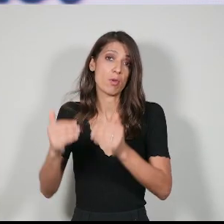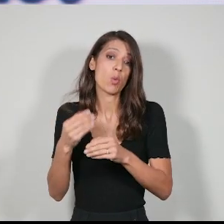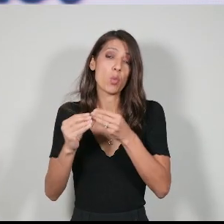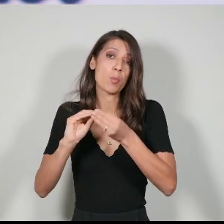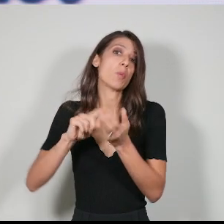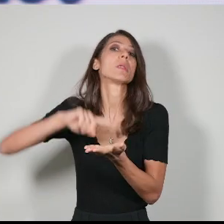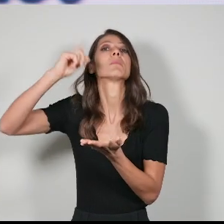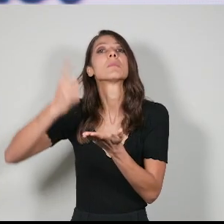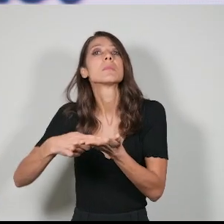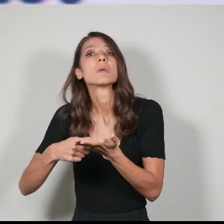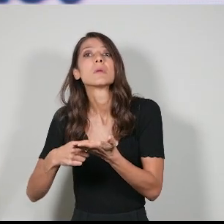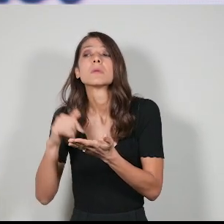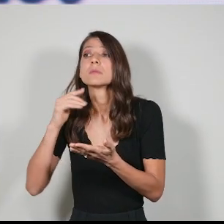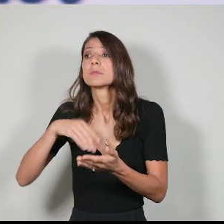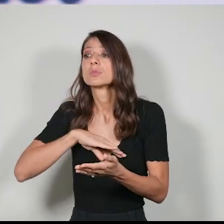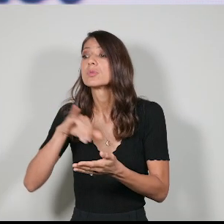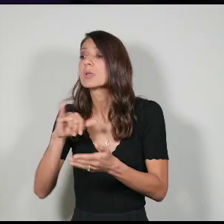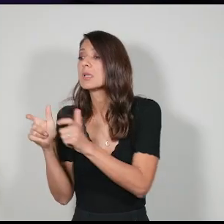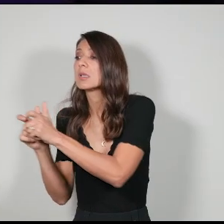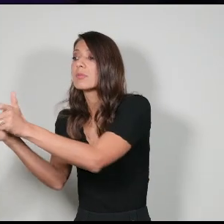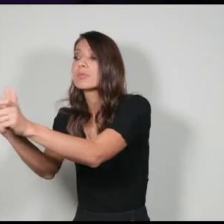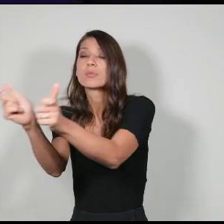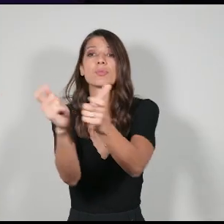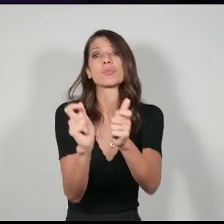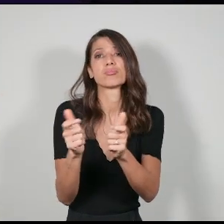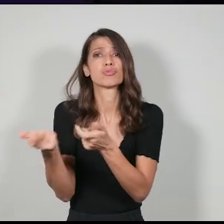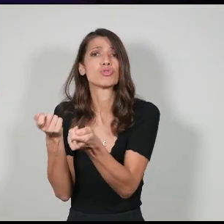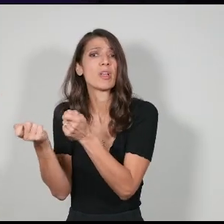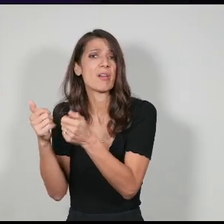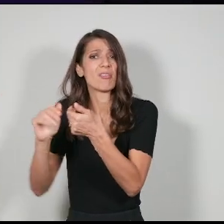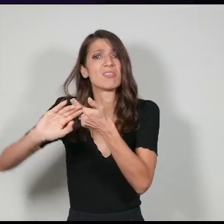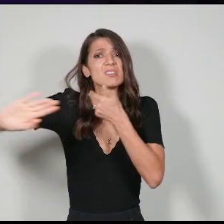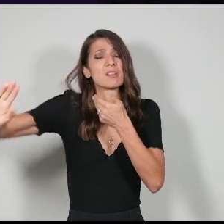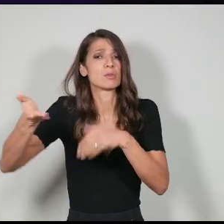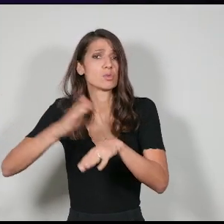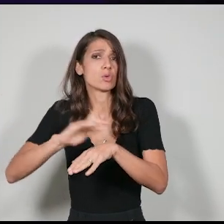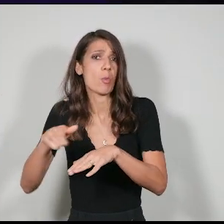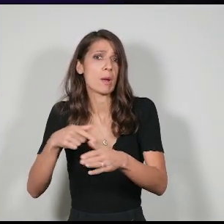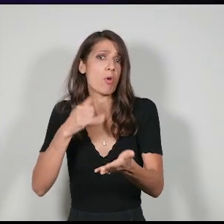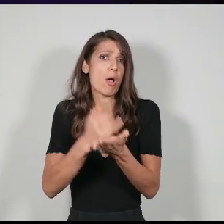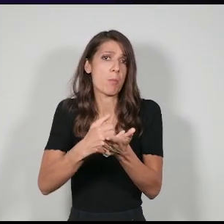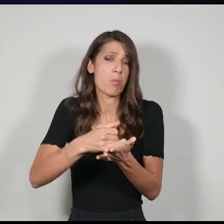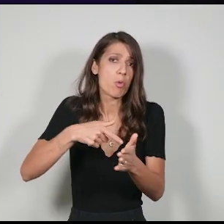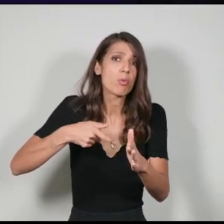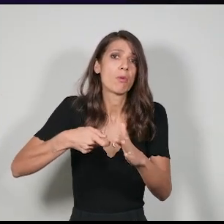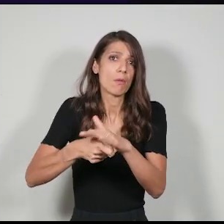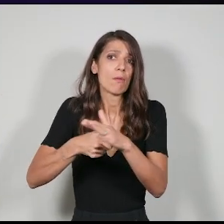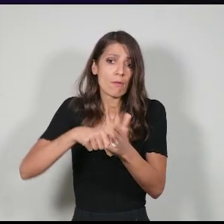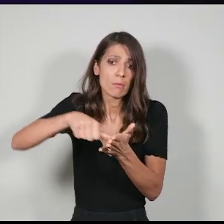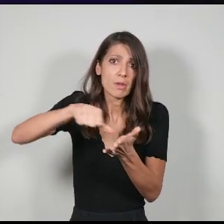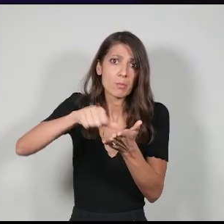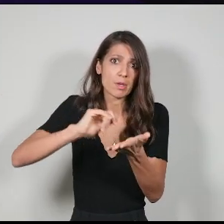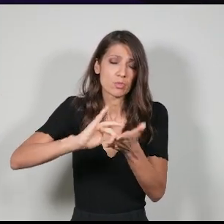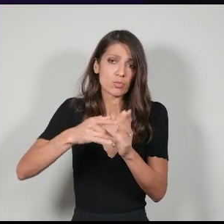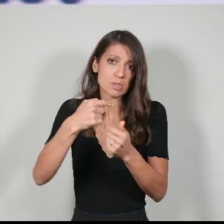gérées par des entités distinctes alors que tout est payé par nos impôts. C'est plutôt un commentaire, on va dire. Merci de mettre en avant les SAD dans